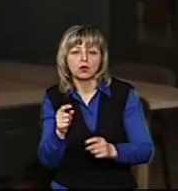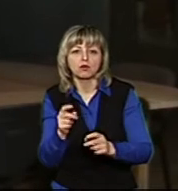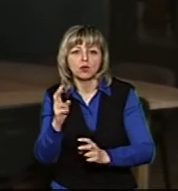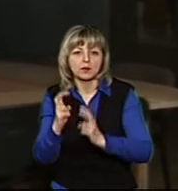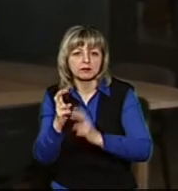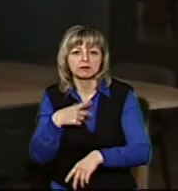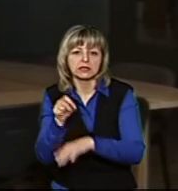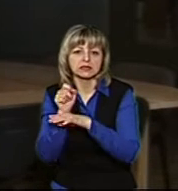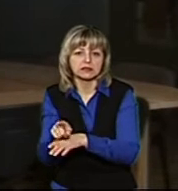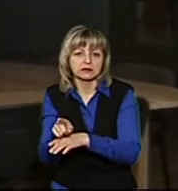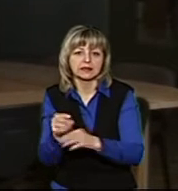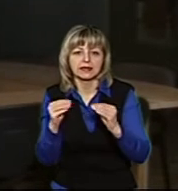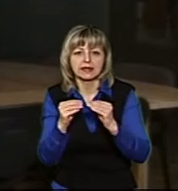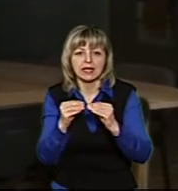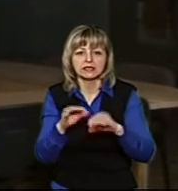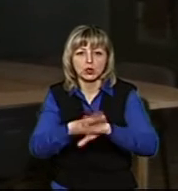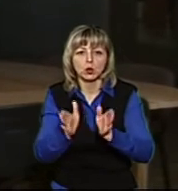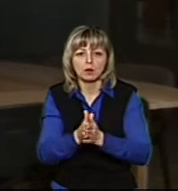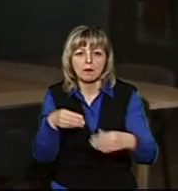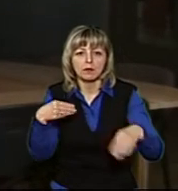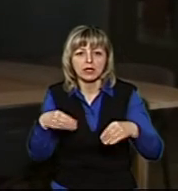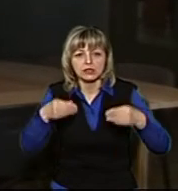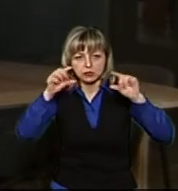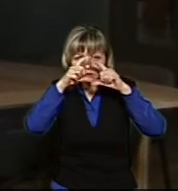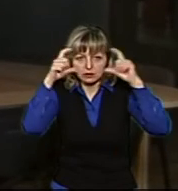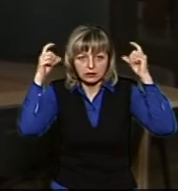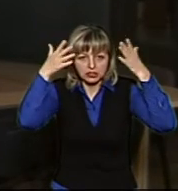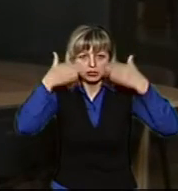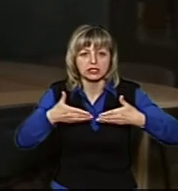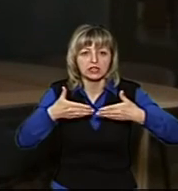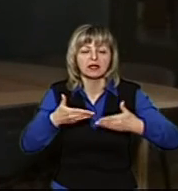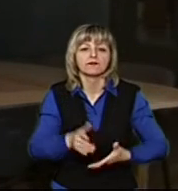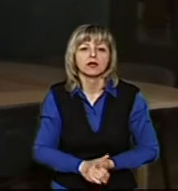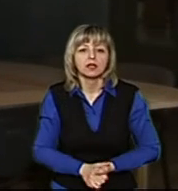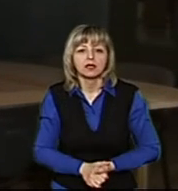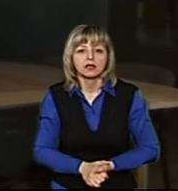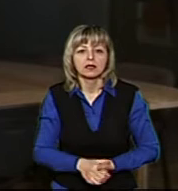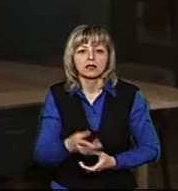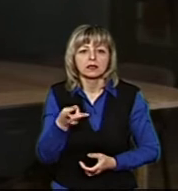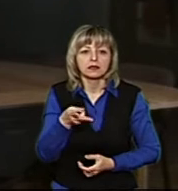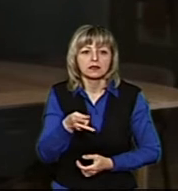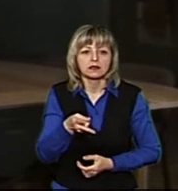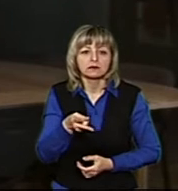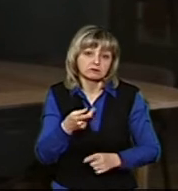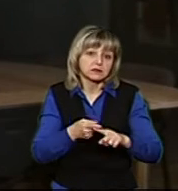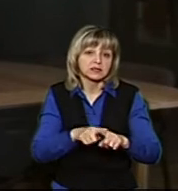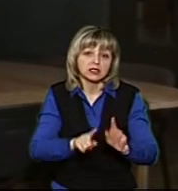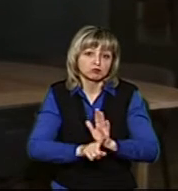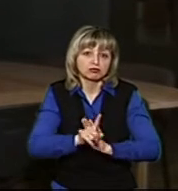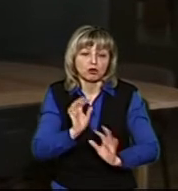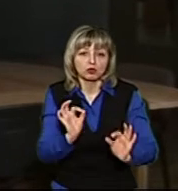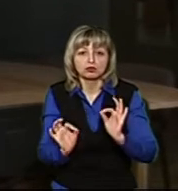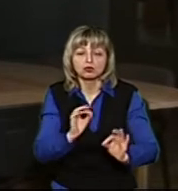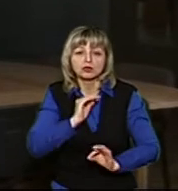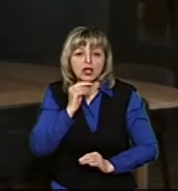замовили 10 комплектів пластикових щитків. Для обличчя. Це для першого етапу більше, ніж достатньо. На наступний